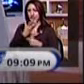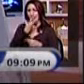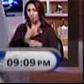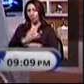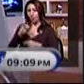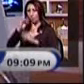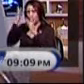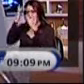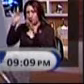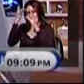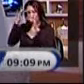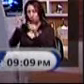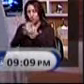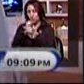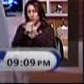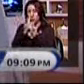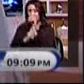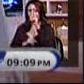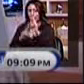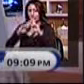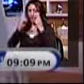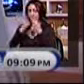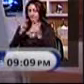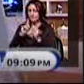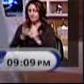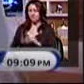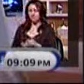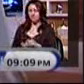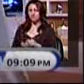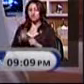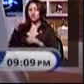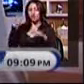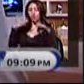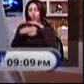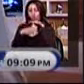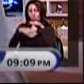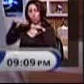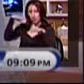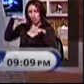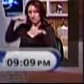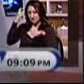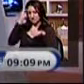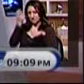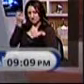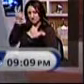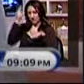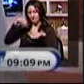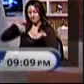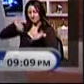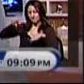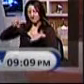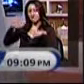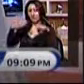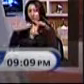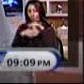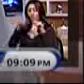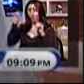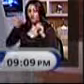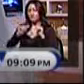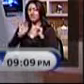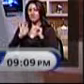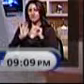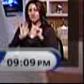ويبقى منحاز تماما لإخوان المسلمين؟ فنفس الموضوع طبعا كان في فساد في وزارة الثقافة ومفيش كلام، بس اللي بيحصل ده مش إصلاح فساد، اللي بيحصل